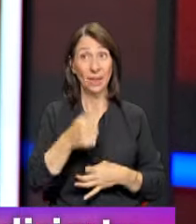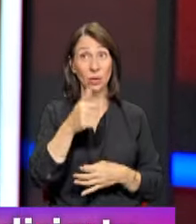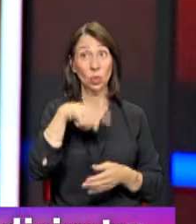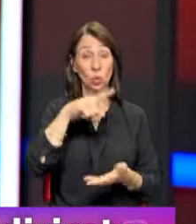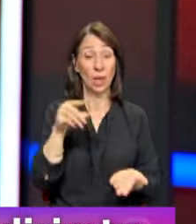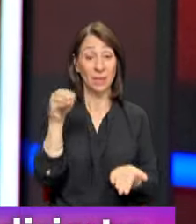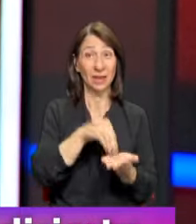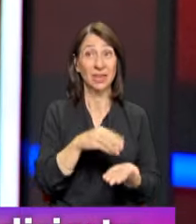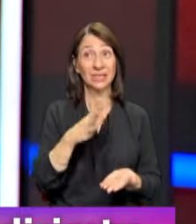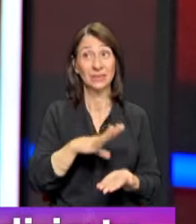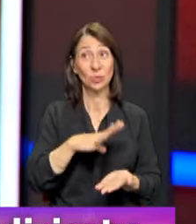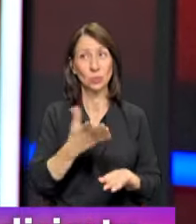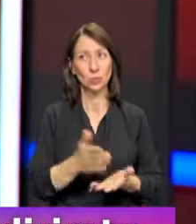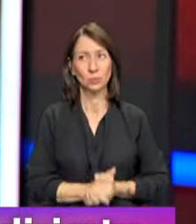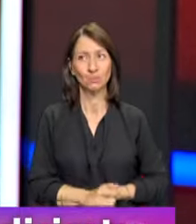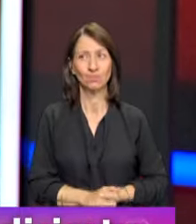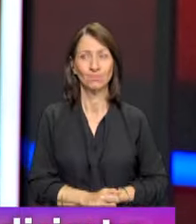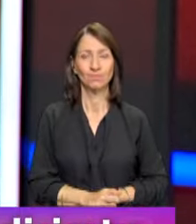gündeminde olmasını talep